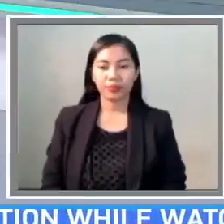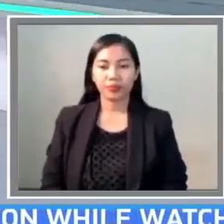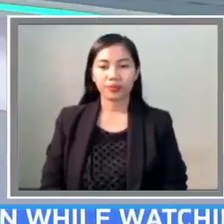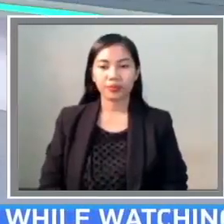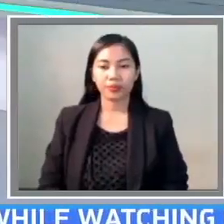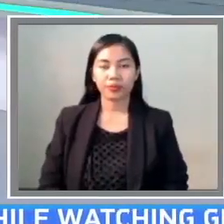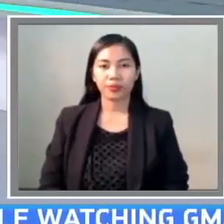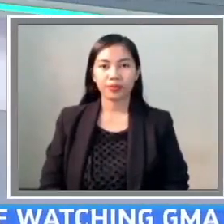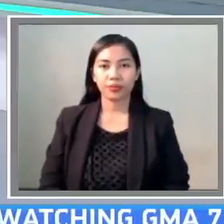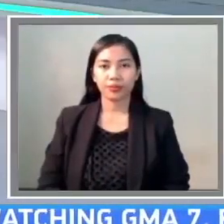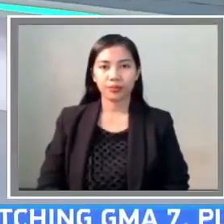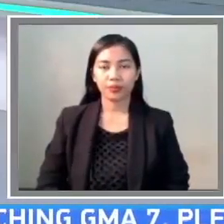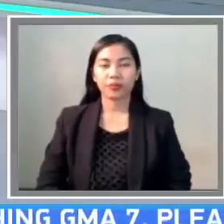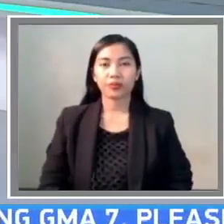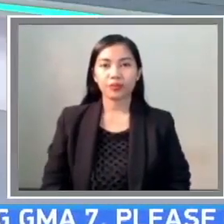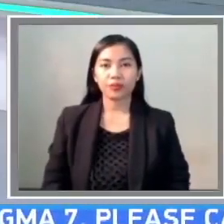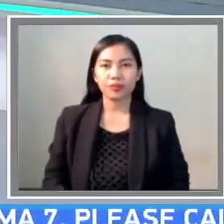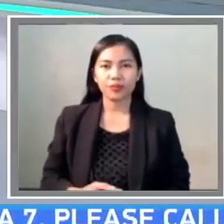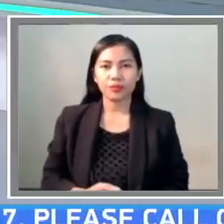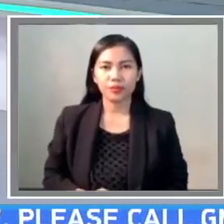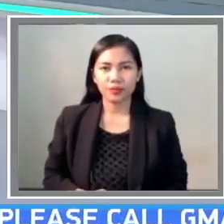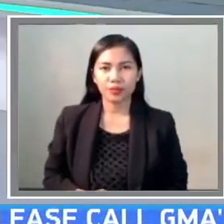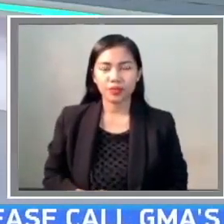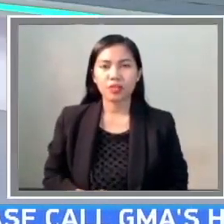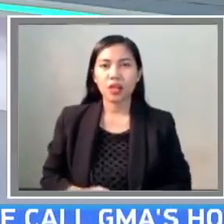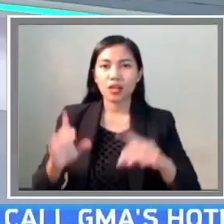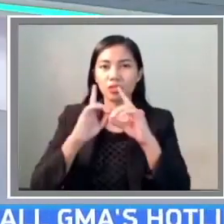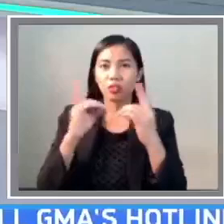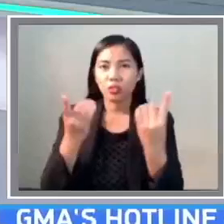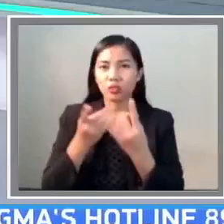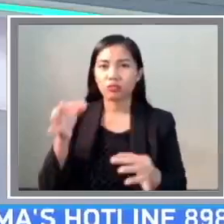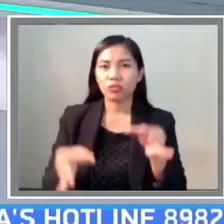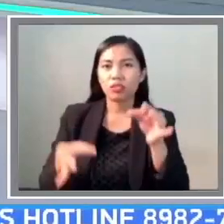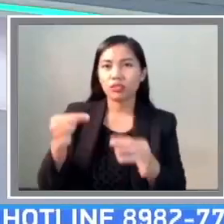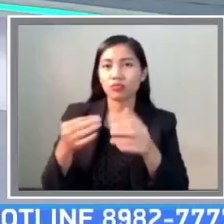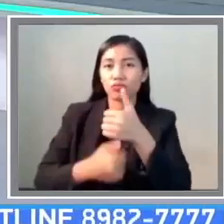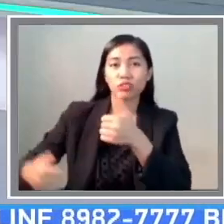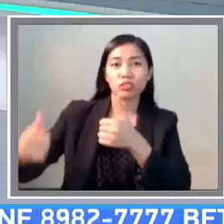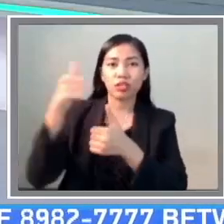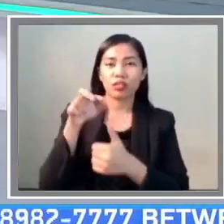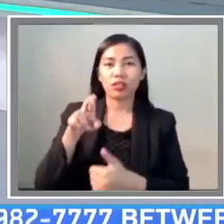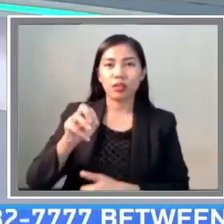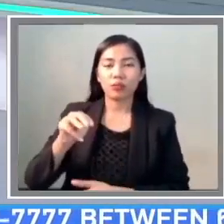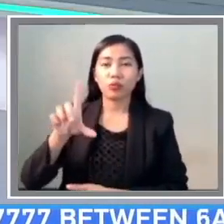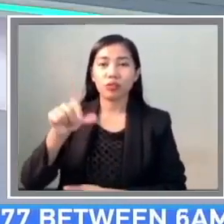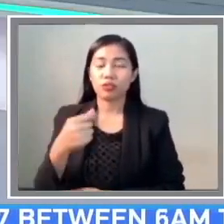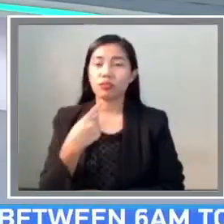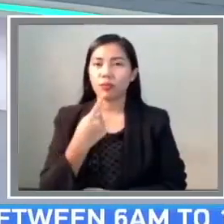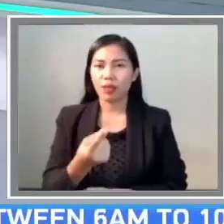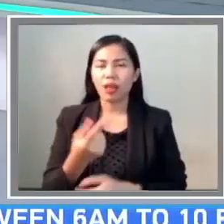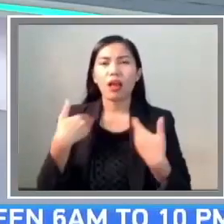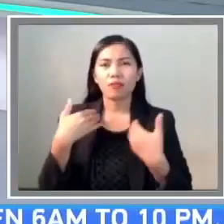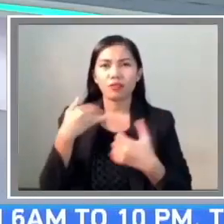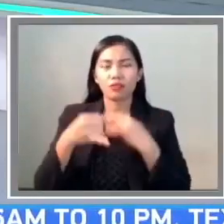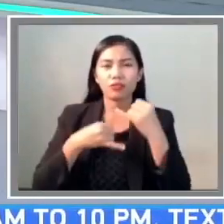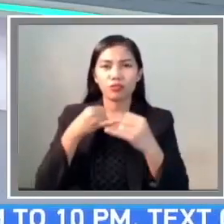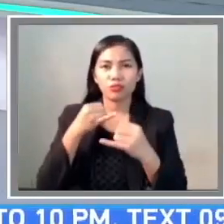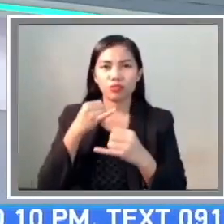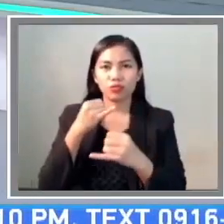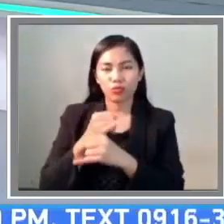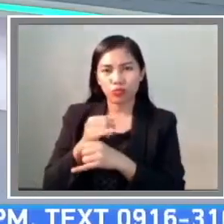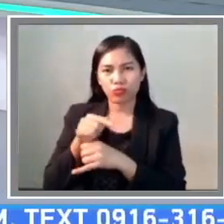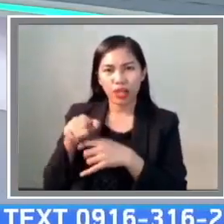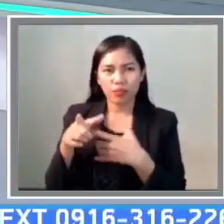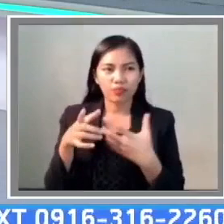Sabi po ni Justice Secretary Jesus Crispin Rimulya, may International Criminal Police Organization o Interpol Blue Notice na laban kay suspended Congressman